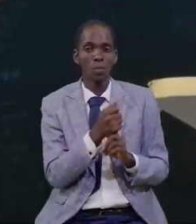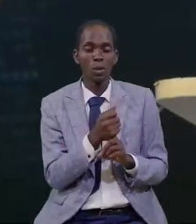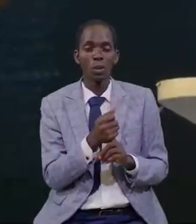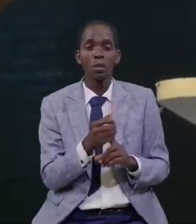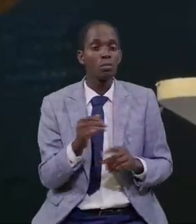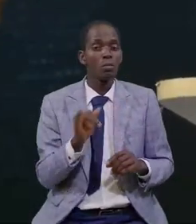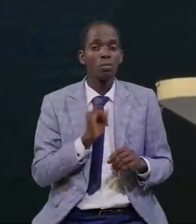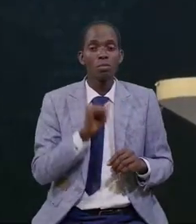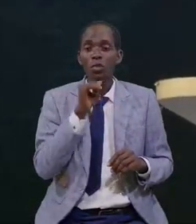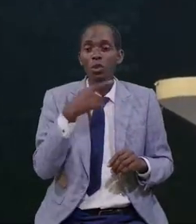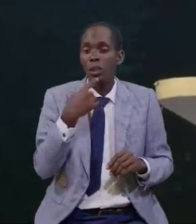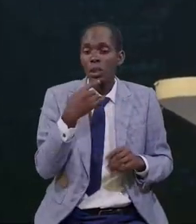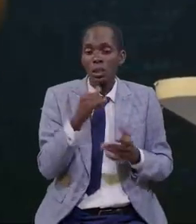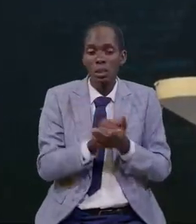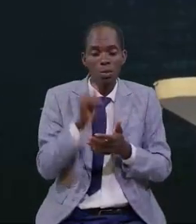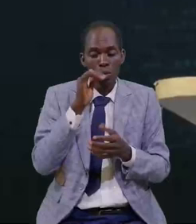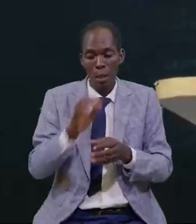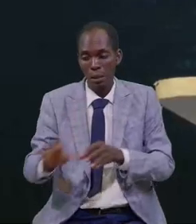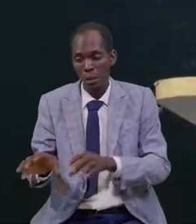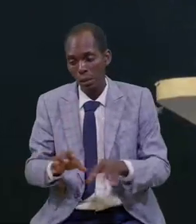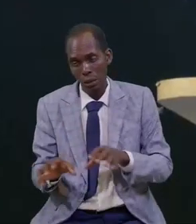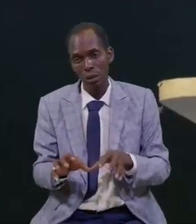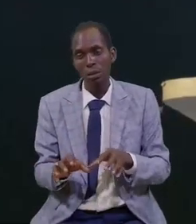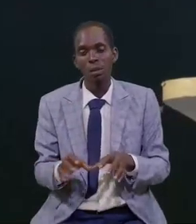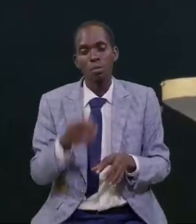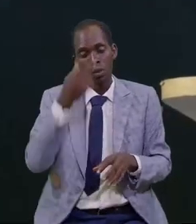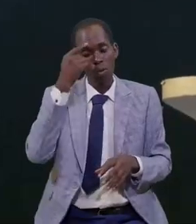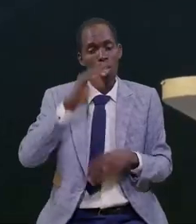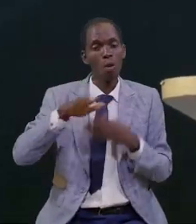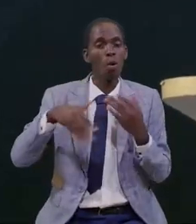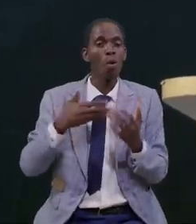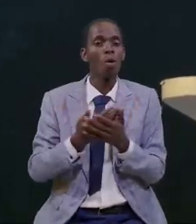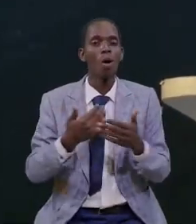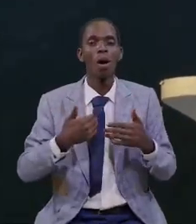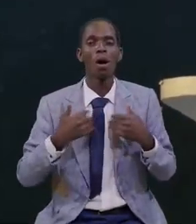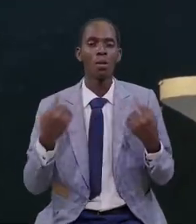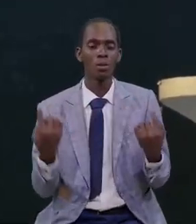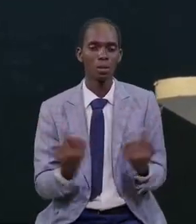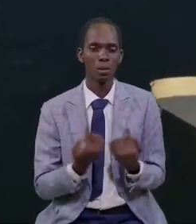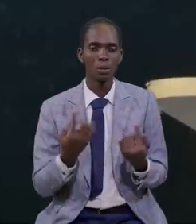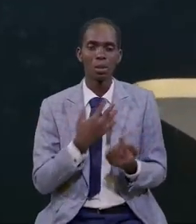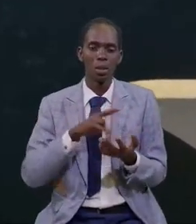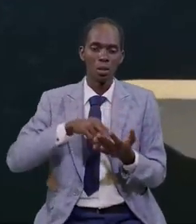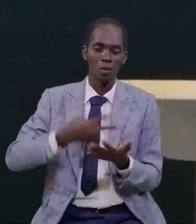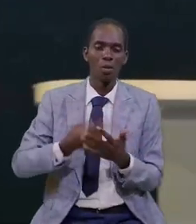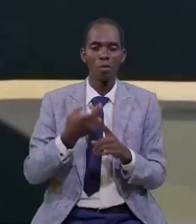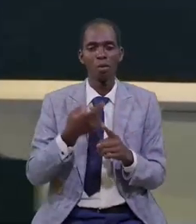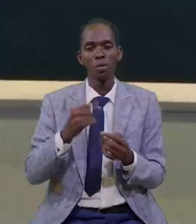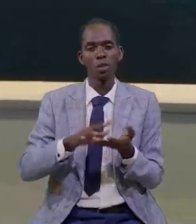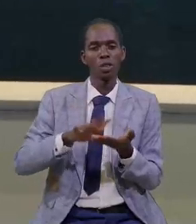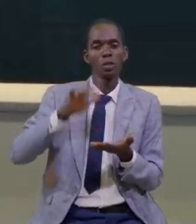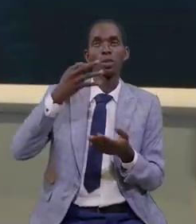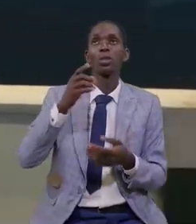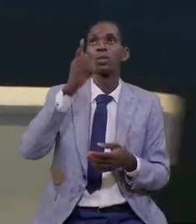commis parce que pour commettre le péché tous sont péchés et ils sont privés de la gloire de Dieu et